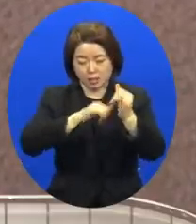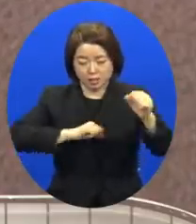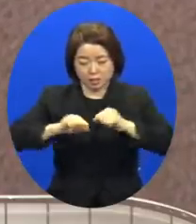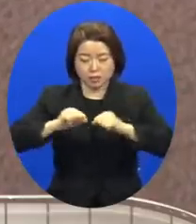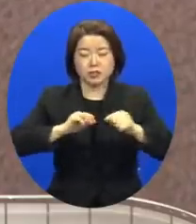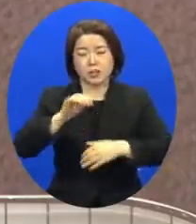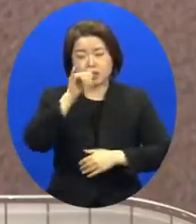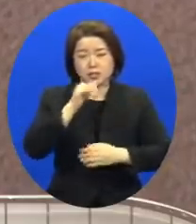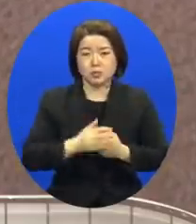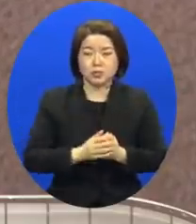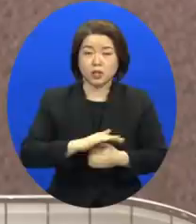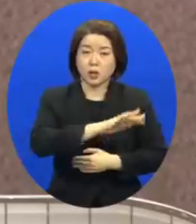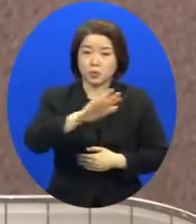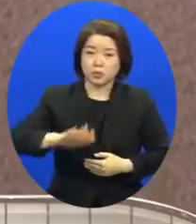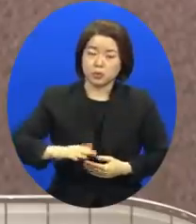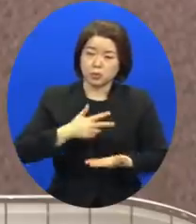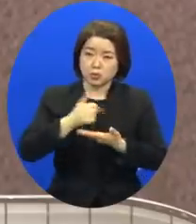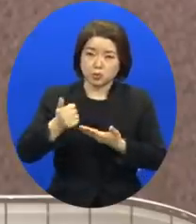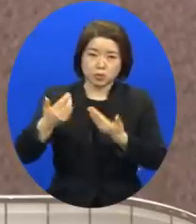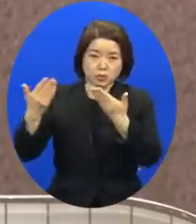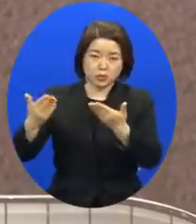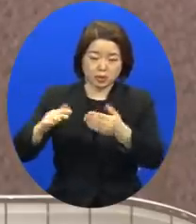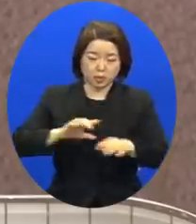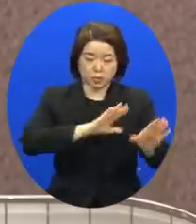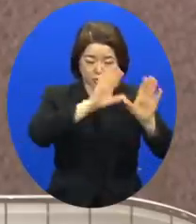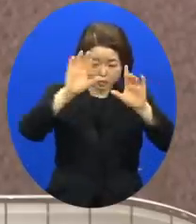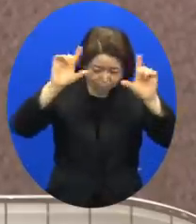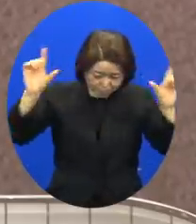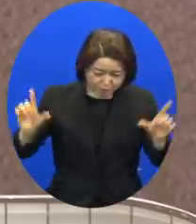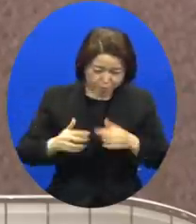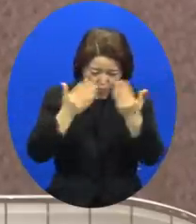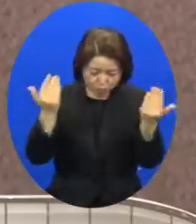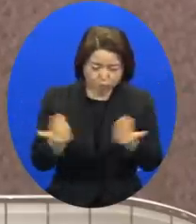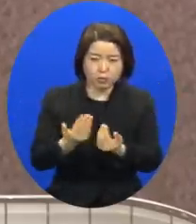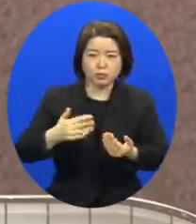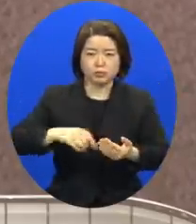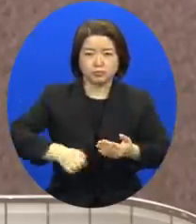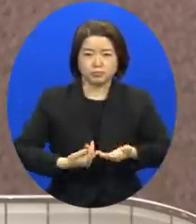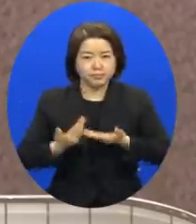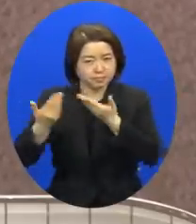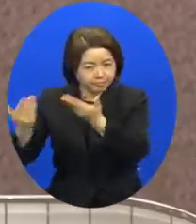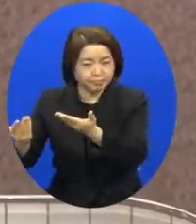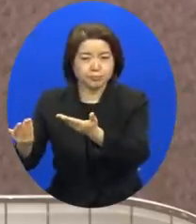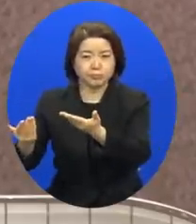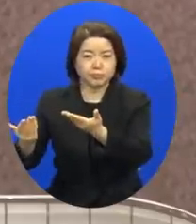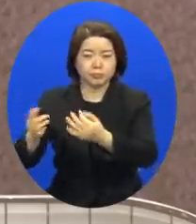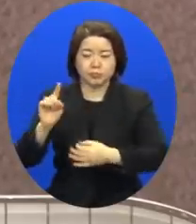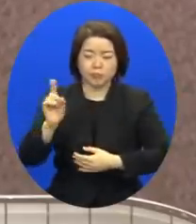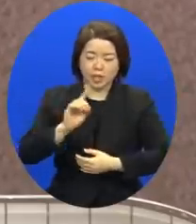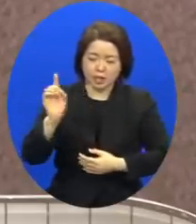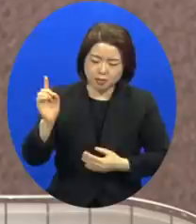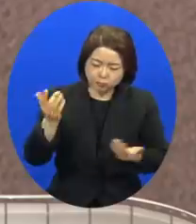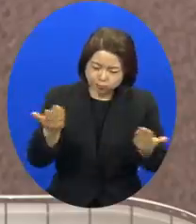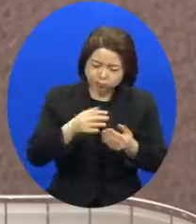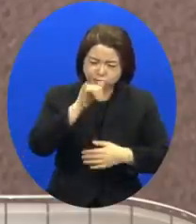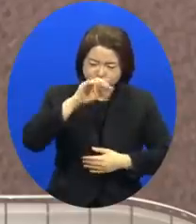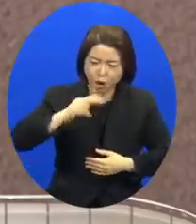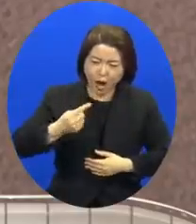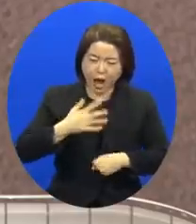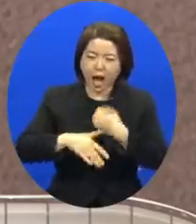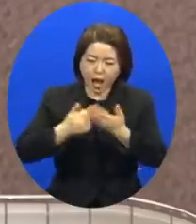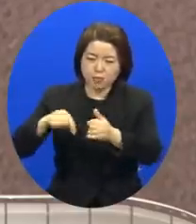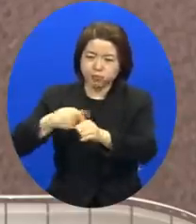주님께 우리의 삶 전체를 주님께 드리는 결 달 이제는 내가 무슨 일이 있어도 하나님의 편에 설